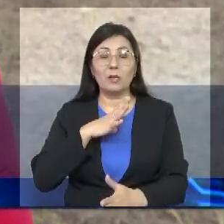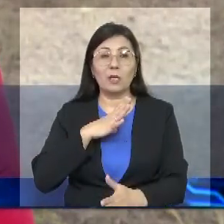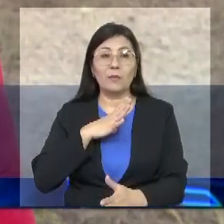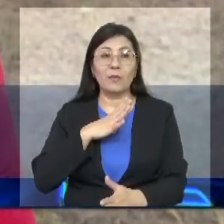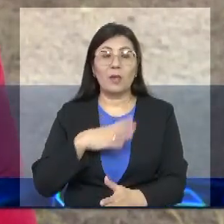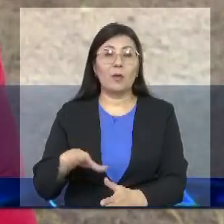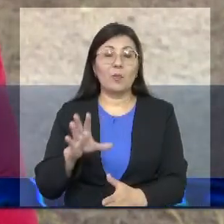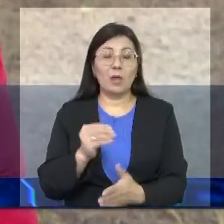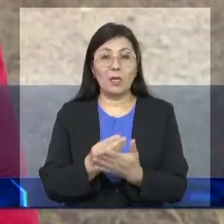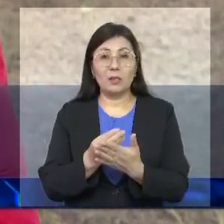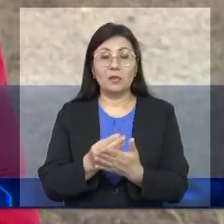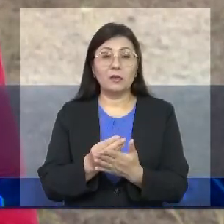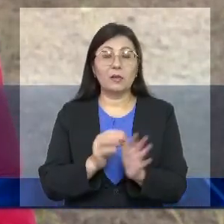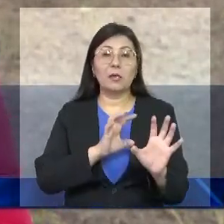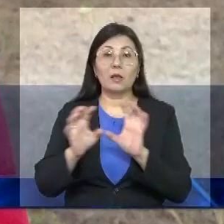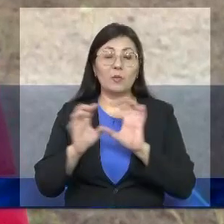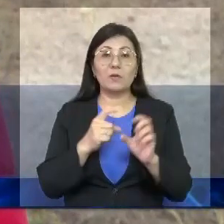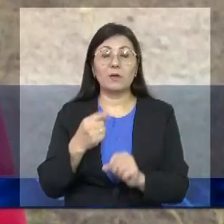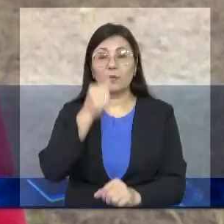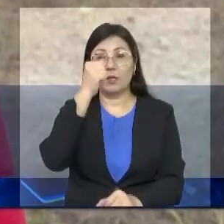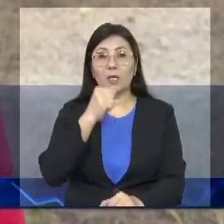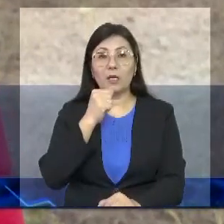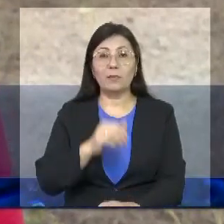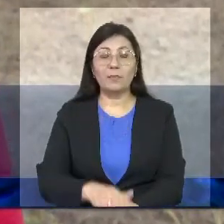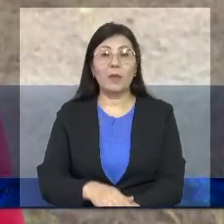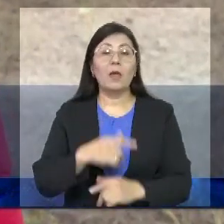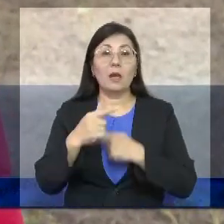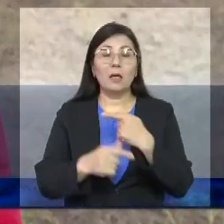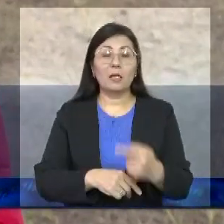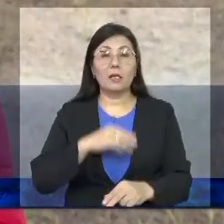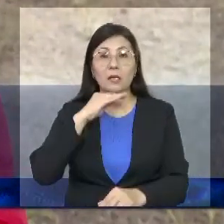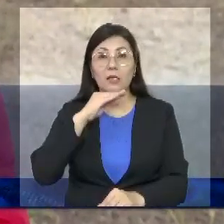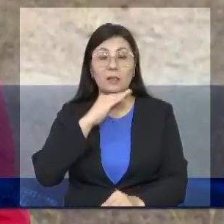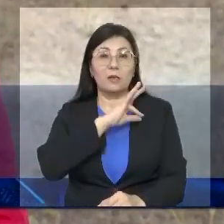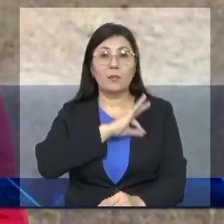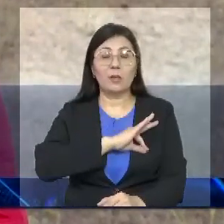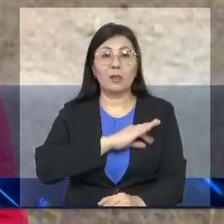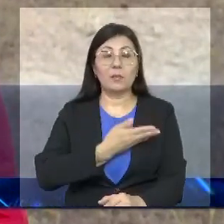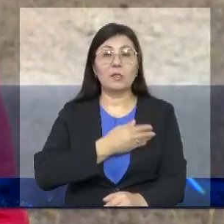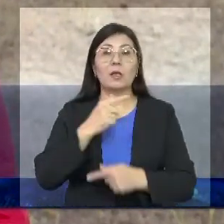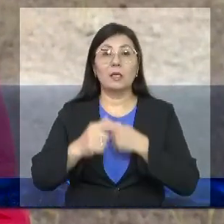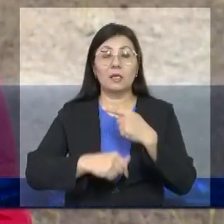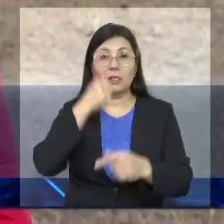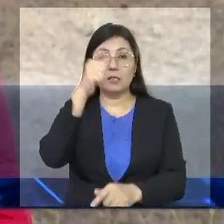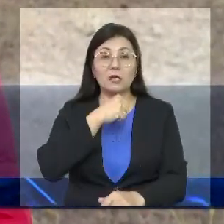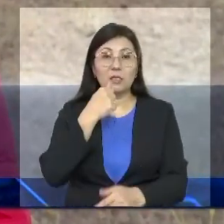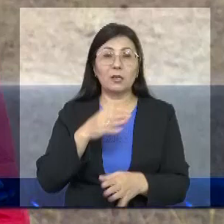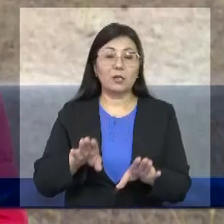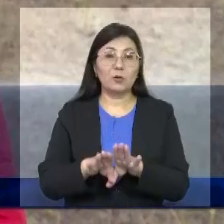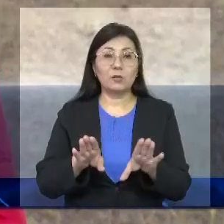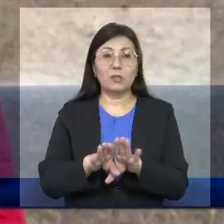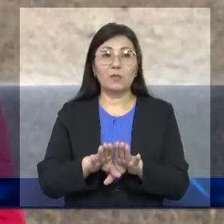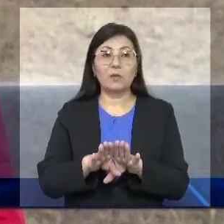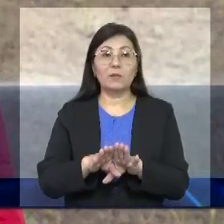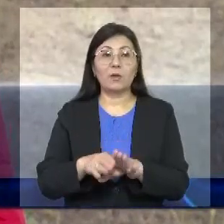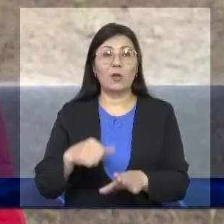kamayımızda bulik. Jemdeyimiz bir aydayı. Sudan giyin bir soyamız. Al sosun keliş yılgıga kazlarda tozu soyamız. Keliş